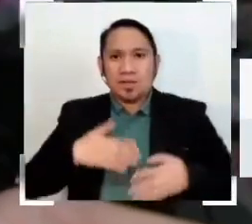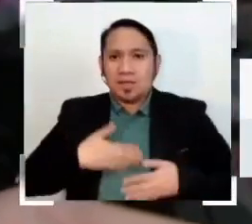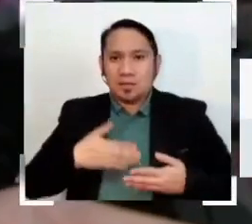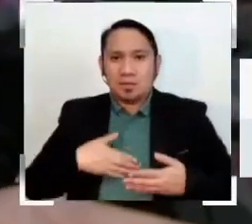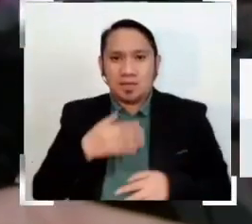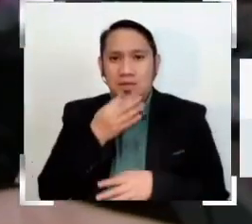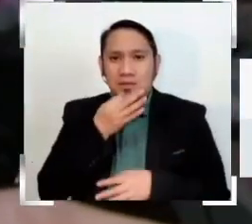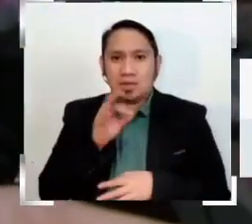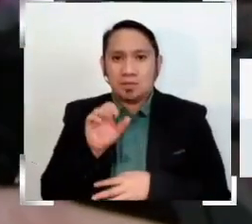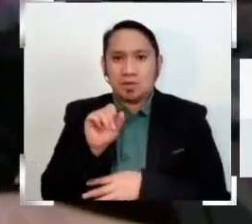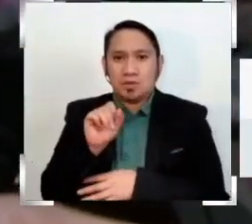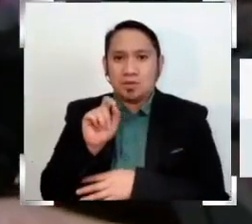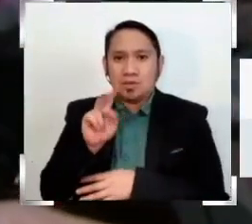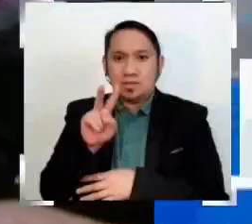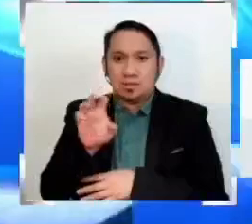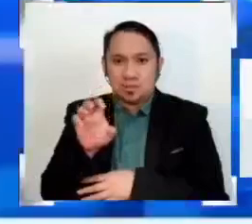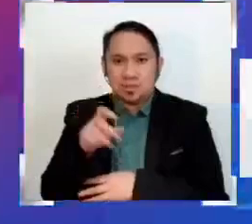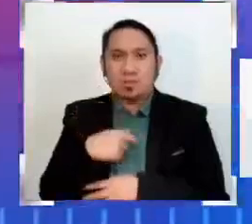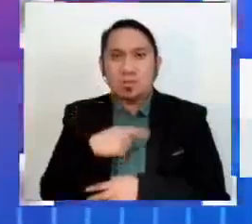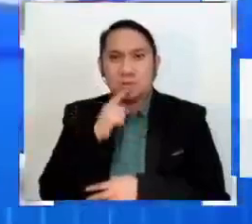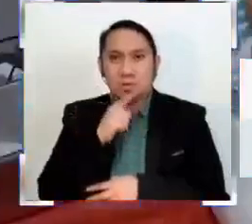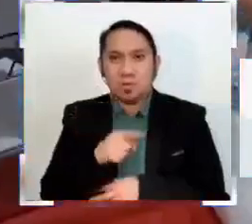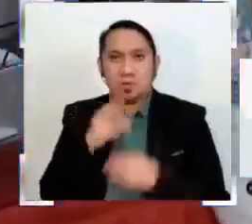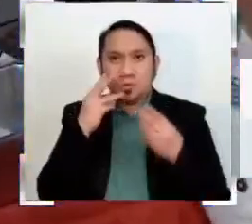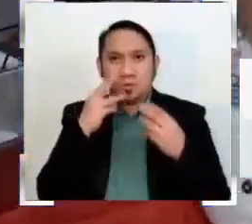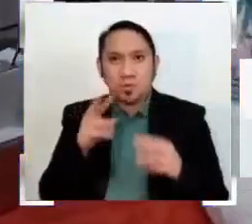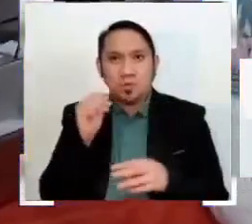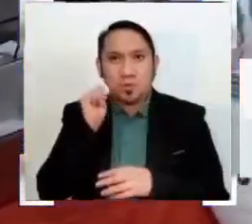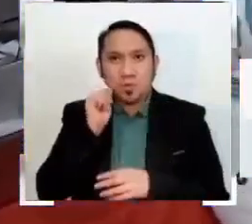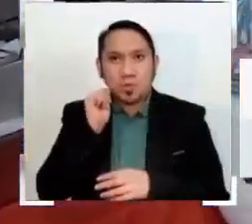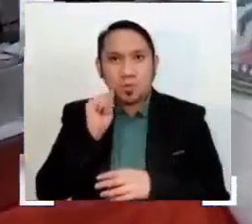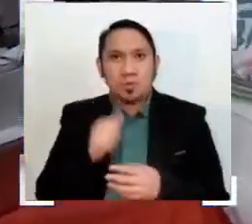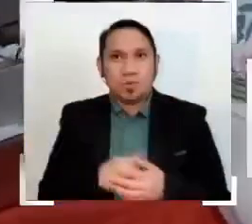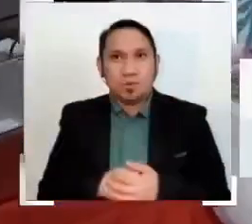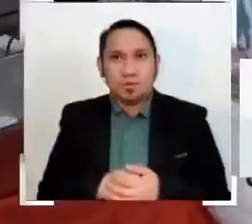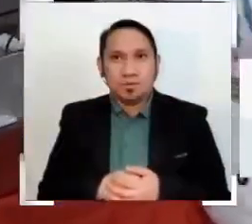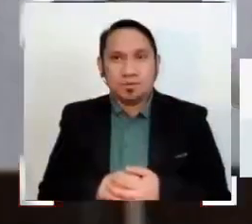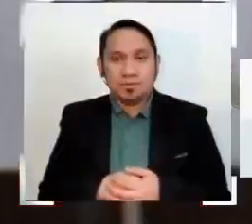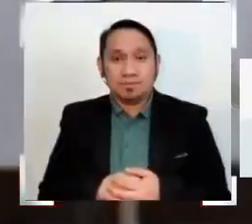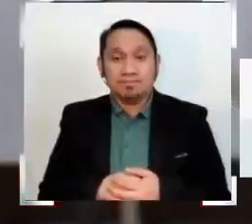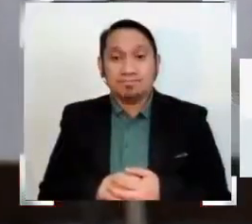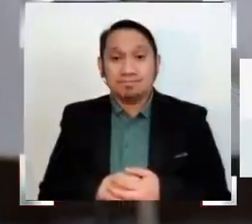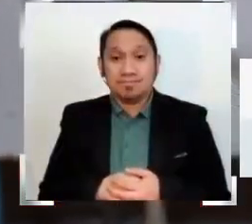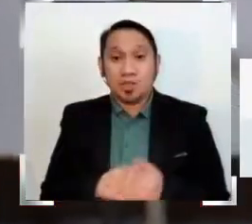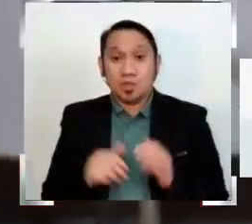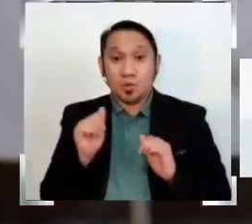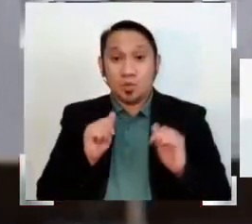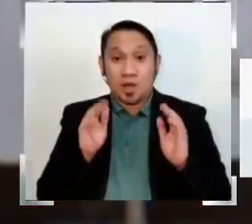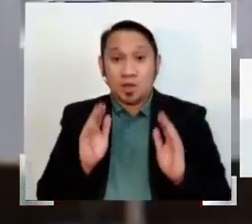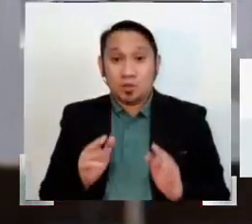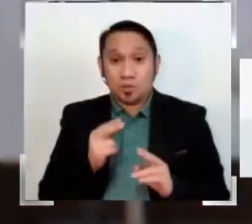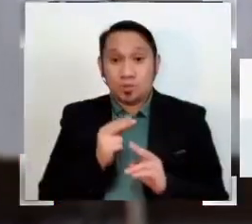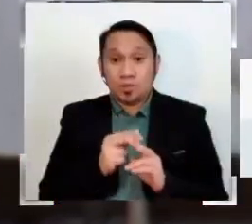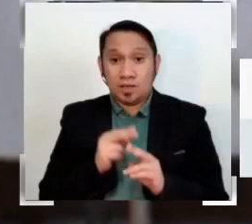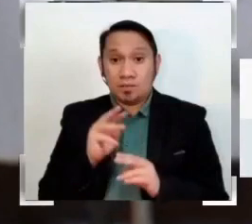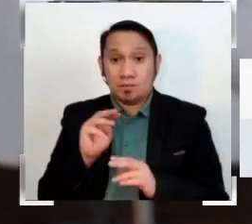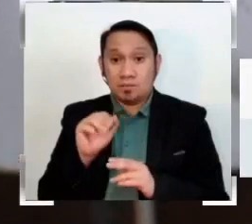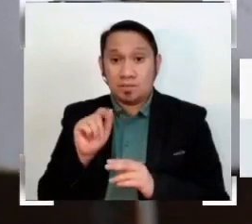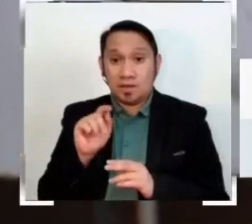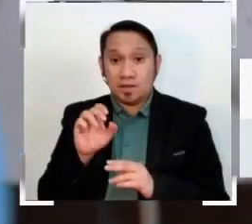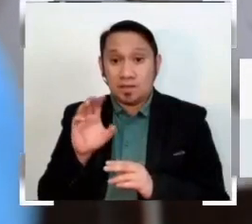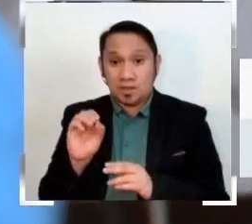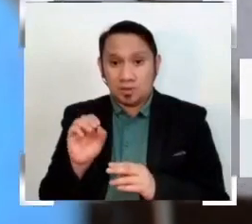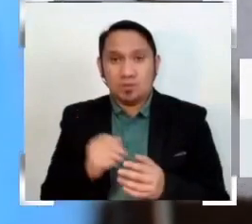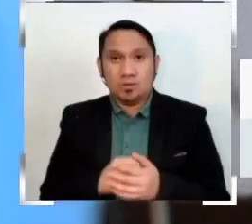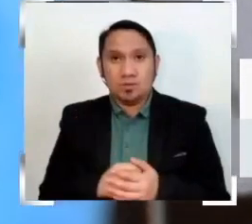Kaya for sure manonood siya yan gabi-gabi. Soon to be kapuso na ang aktor na si Matteo Guidicelli. Kinumpirma yan kanina ni